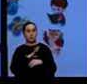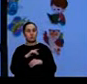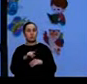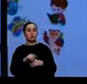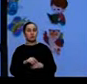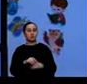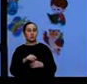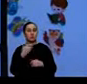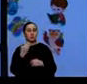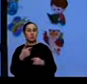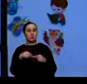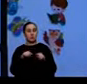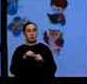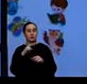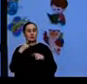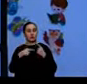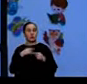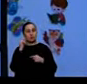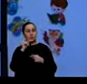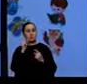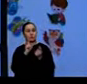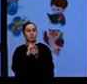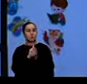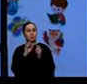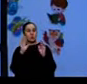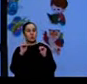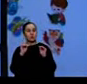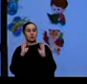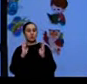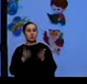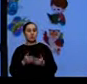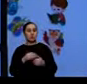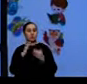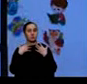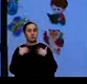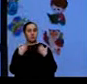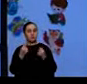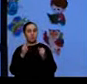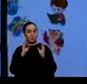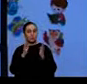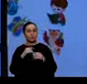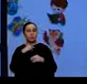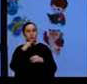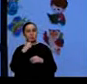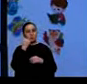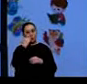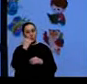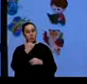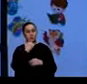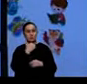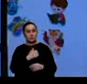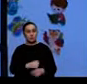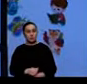bo'lsa, sizlar bilan keyingi darsda uchrashguncha xayrlashib qolaman. Sog'-omon bo'ling. E'tiboringiz